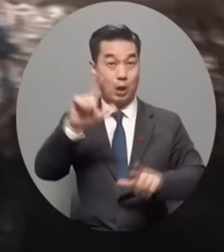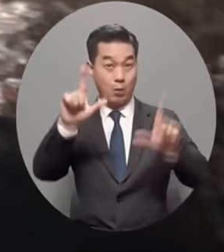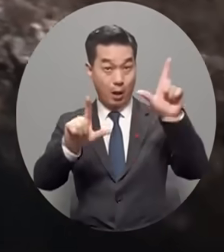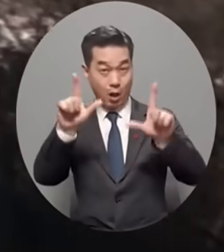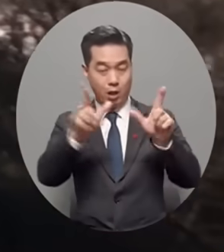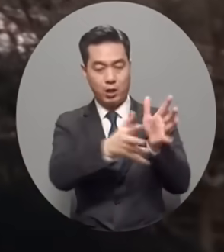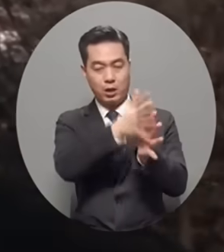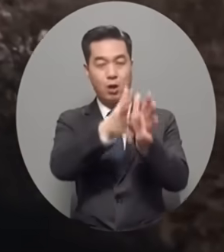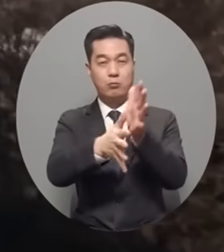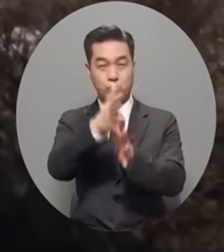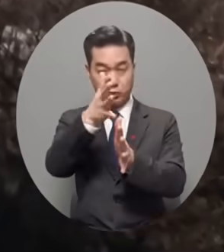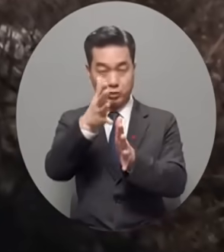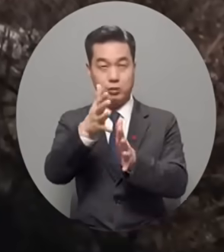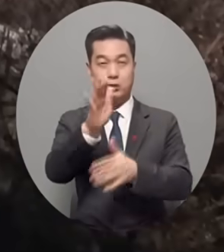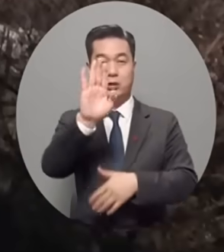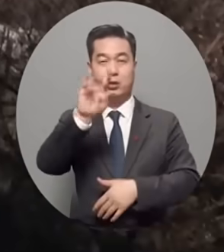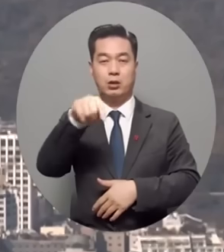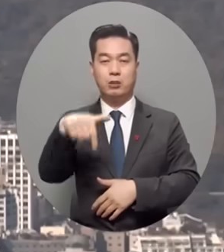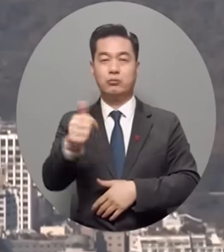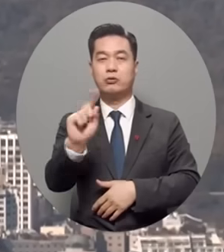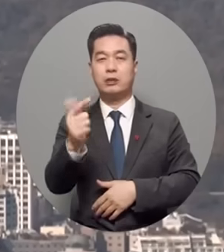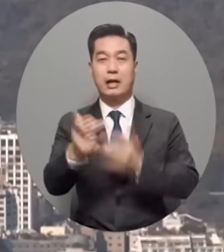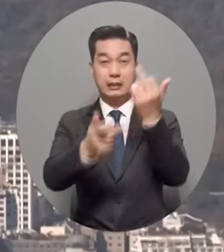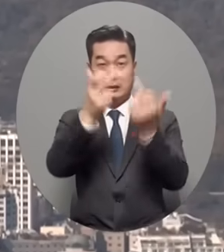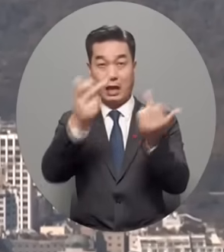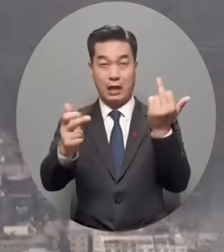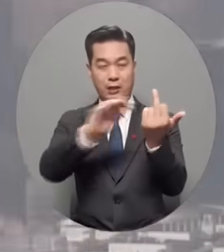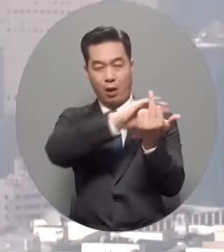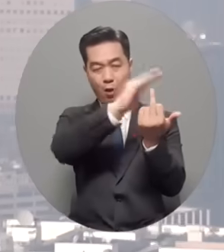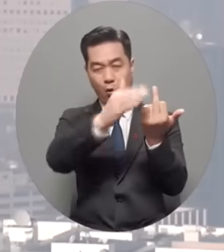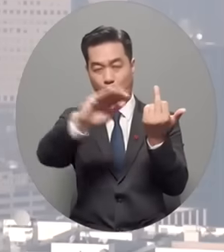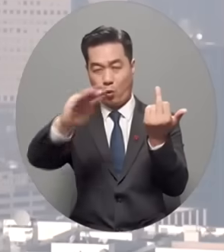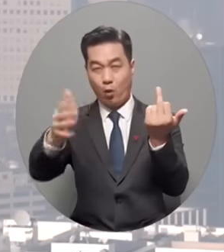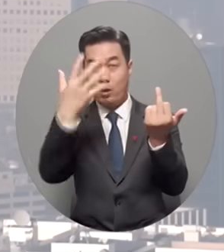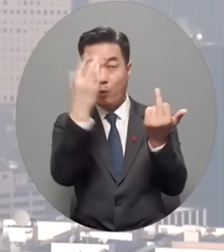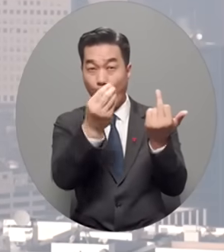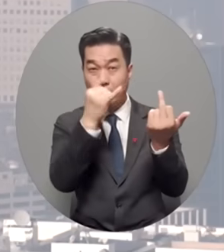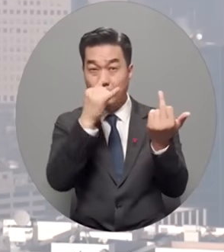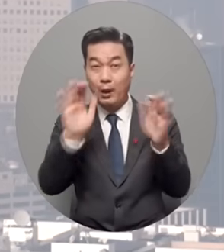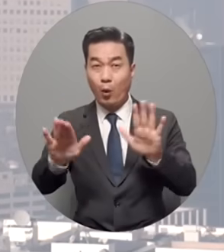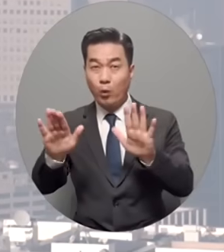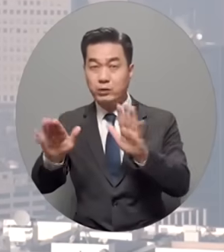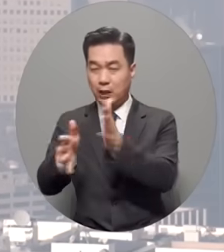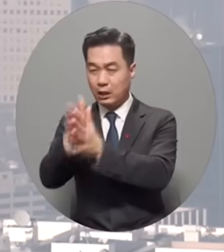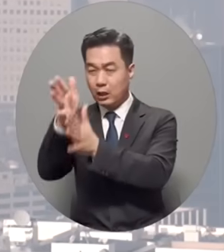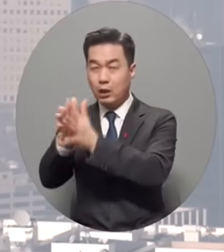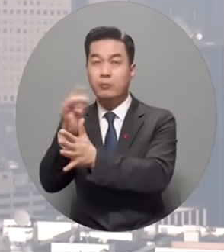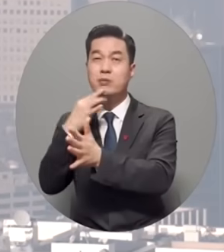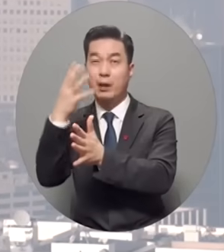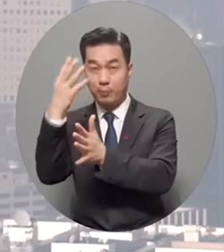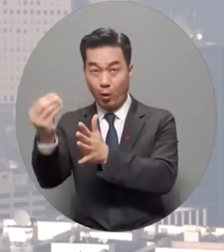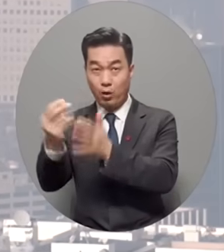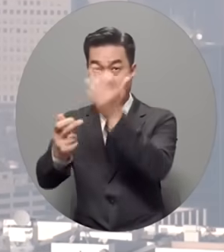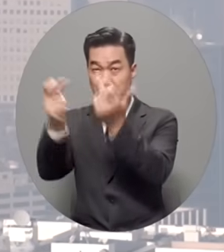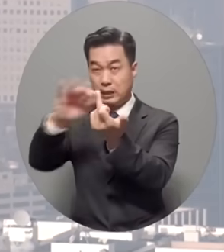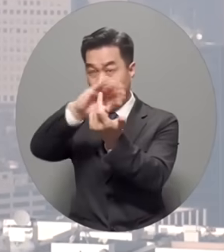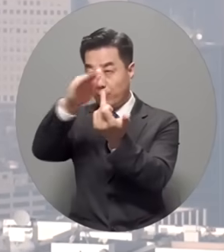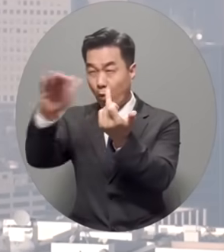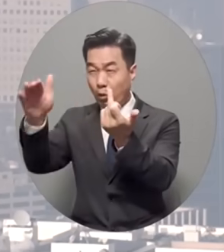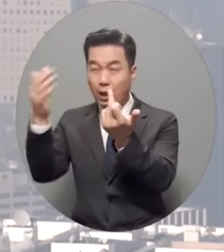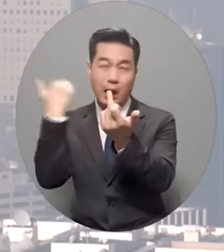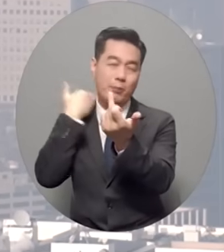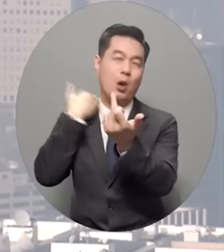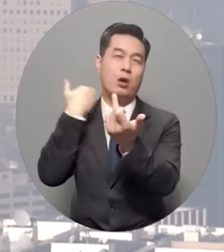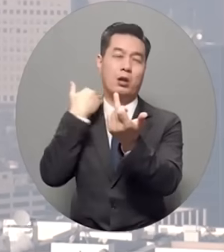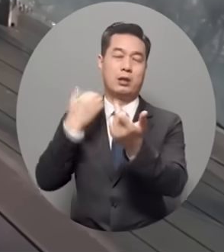건물과 북한산 봉우리까지 선명하게 보이지만 오늘은 건물 윤곽만 흐릿하게 보이고 산봉우리는 찾을 수도